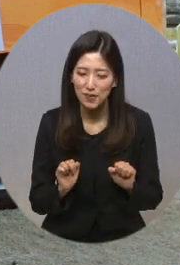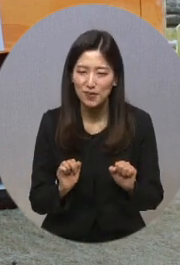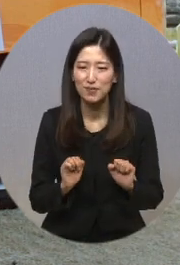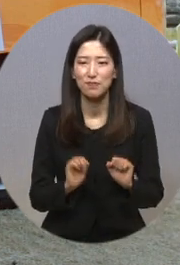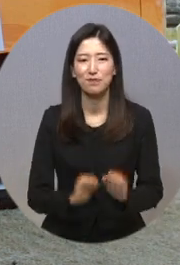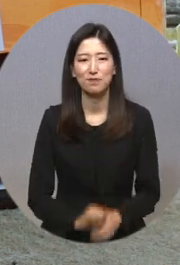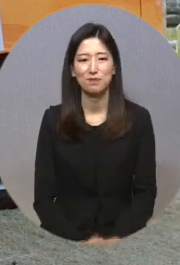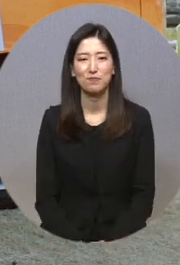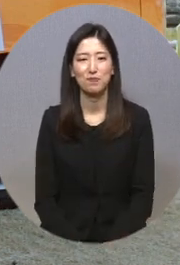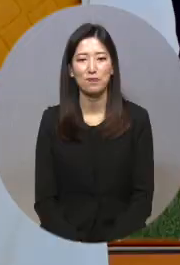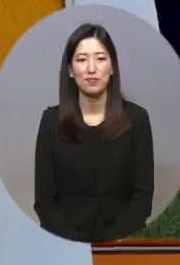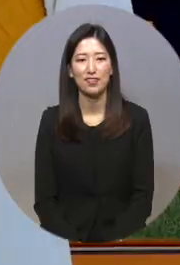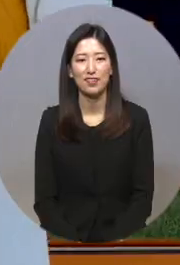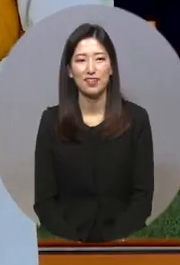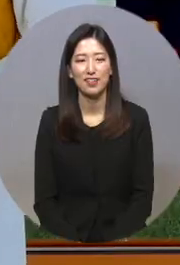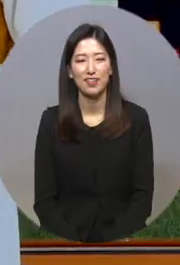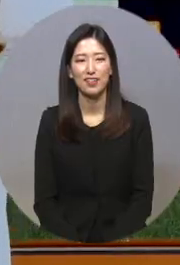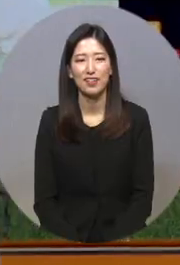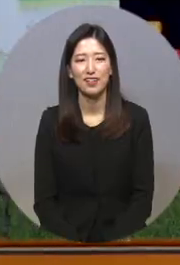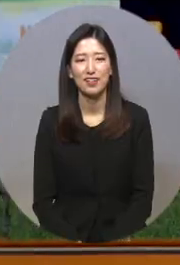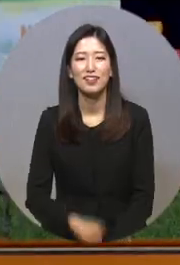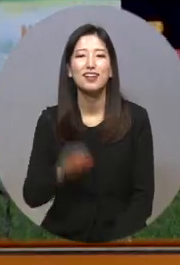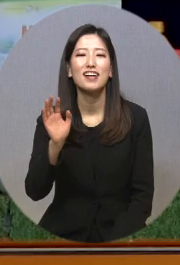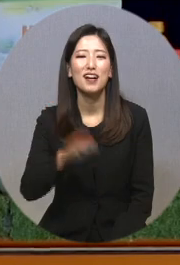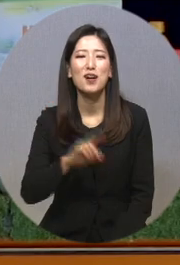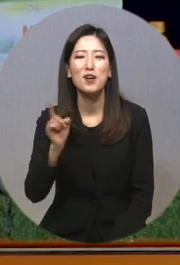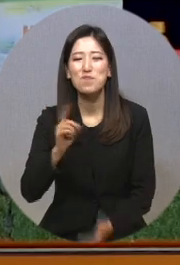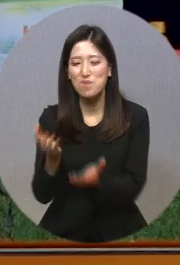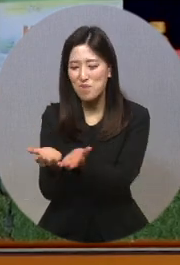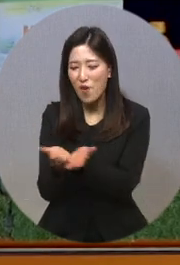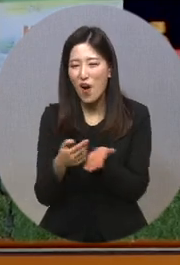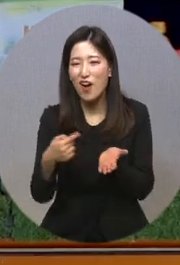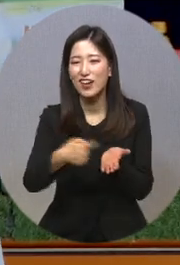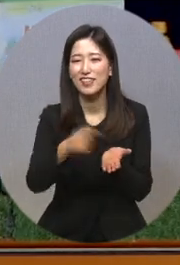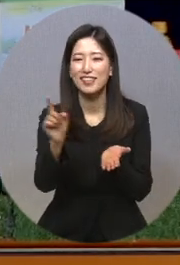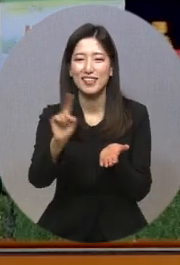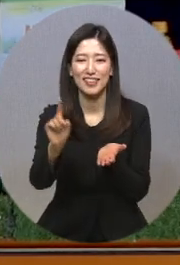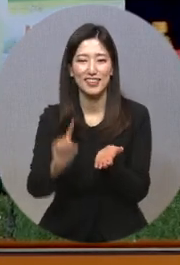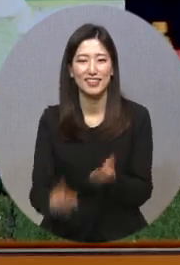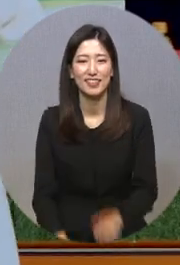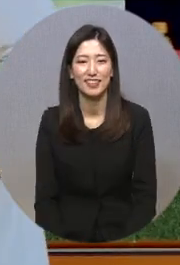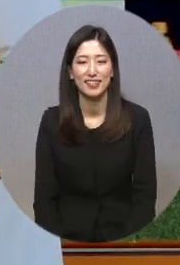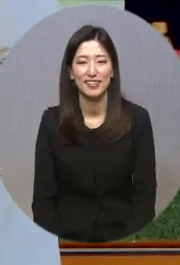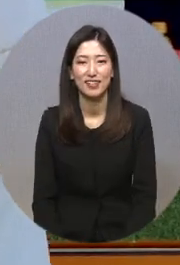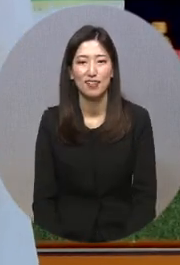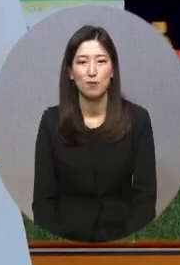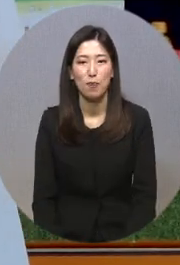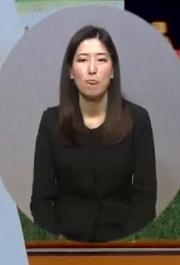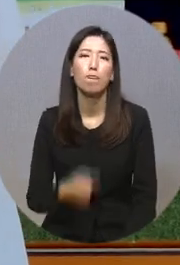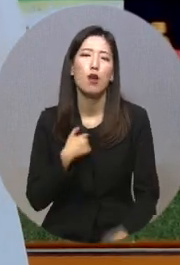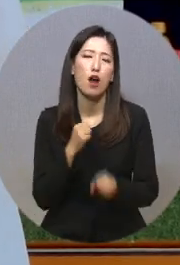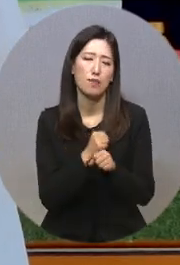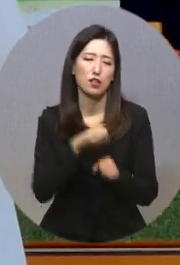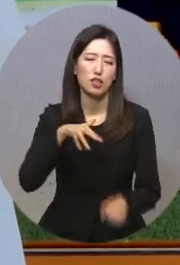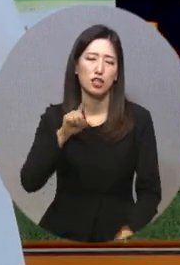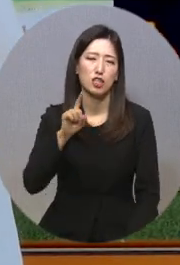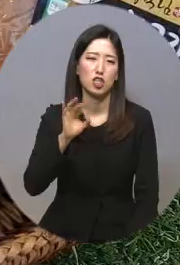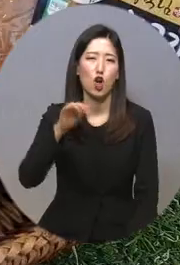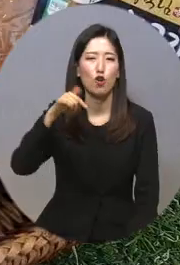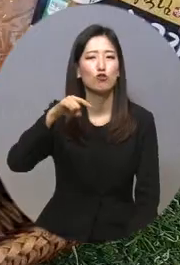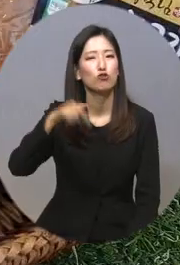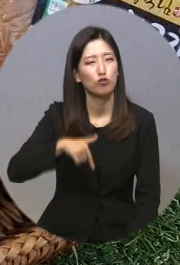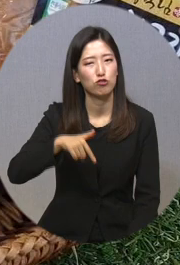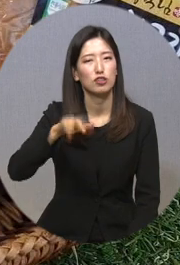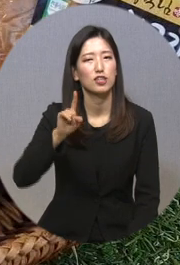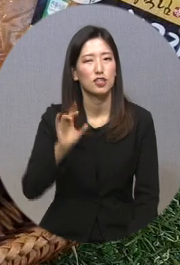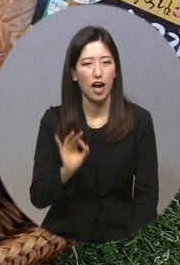아이고, 안녕하세요. 우리 언니, 뭐 달라고 이게 뭘 들고 나왔대요? 이게 무엇이란가? 예, 예, 저희가 만드는 청국장이에요. 청국장이요? 아, 예.